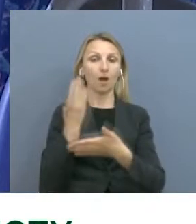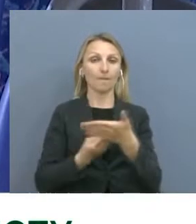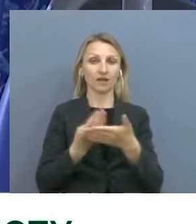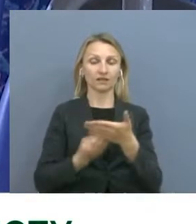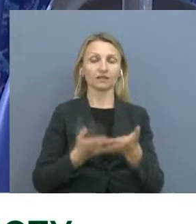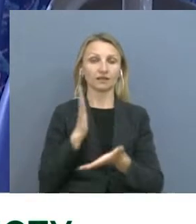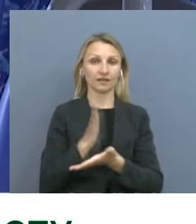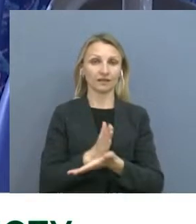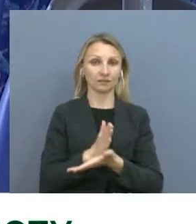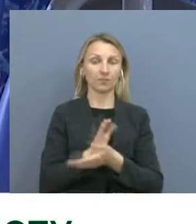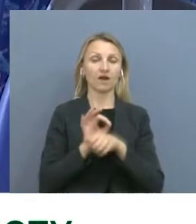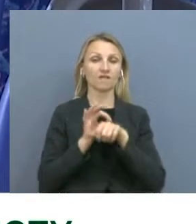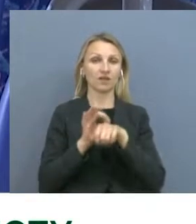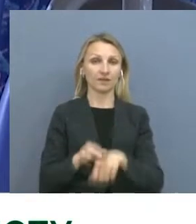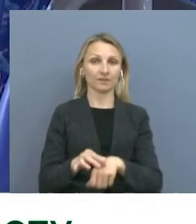еще